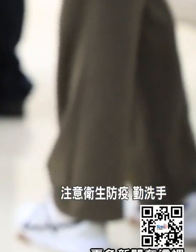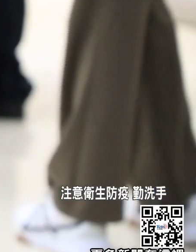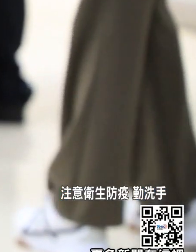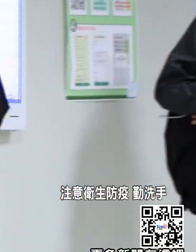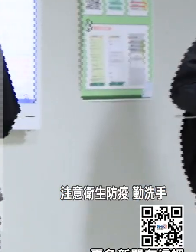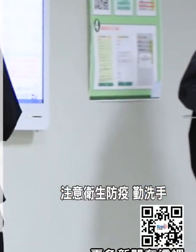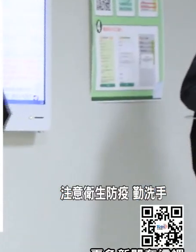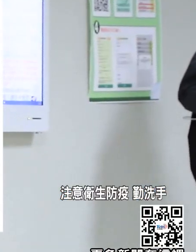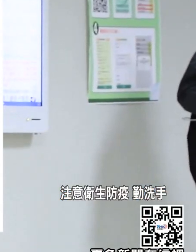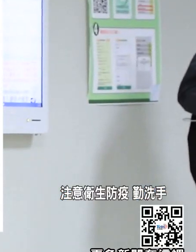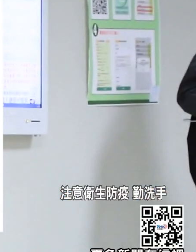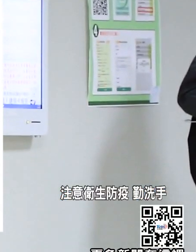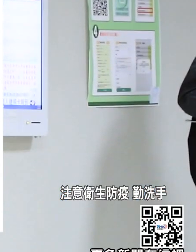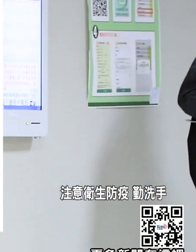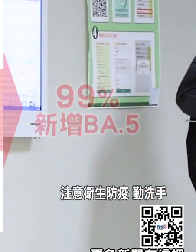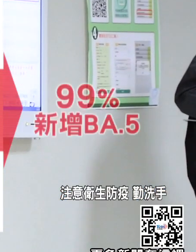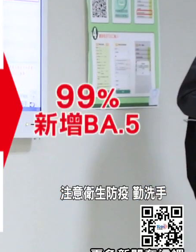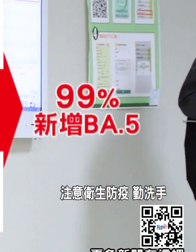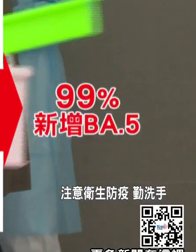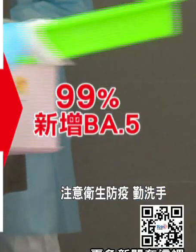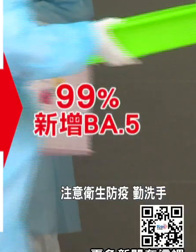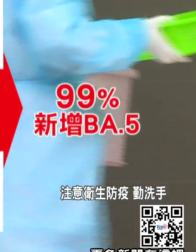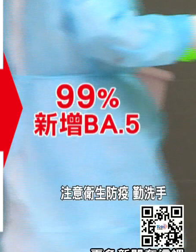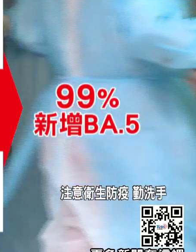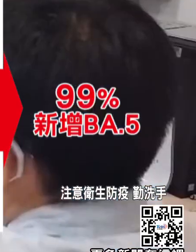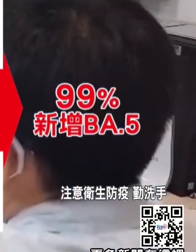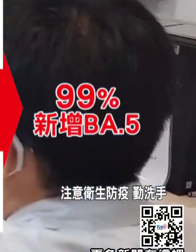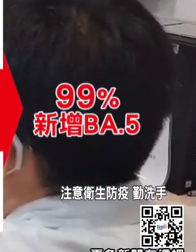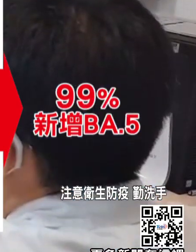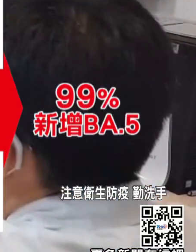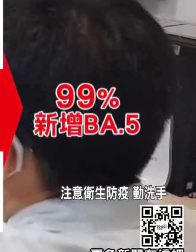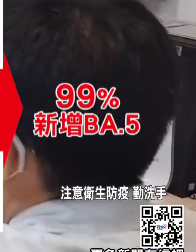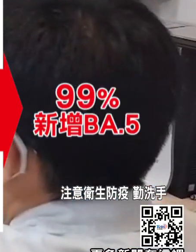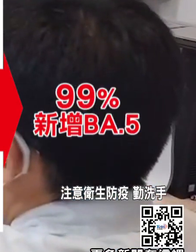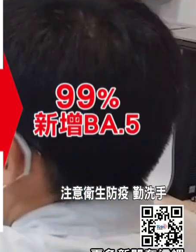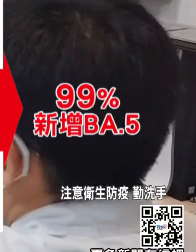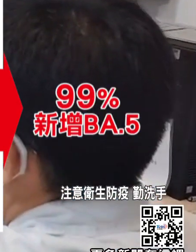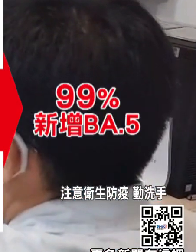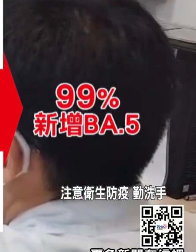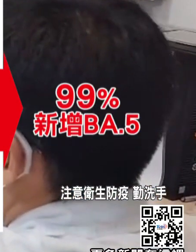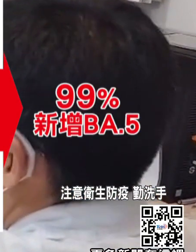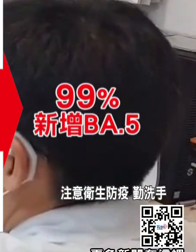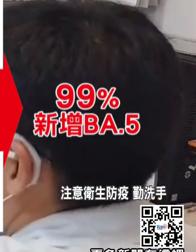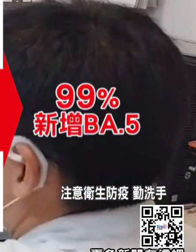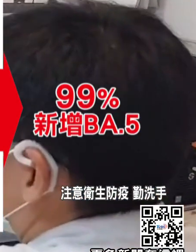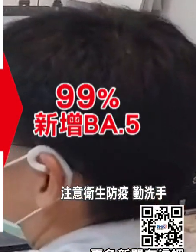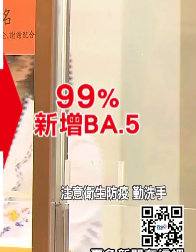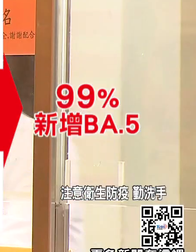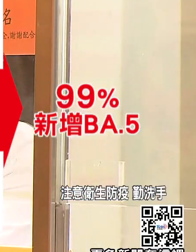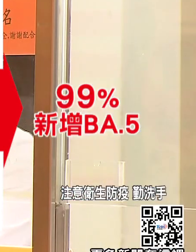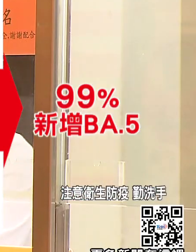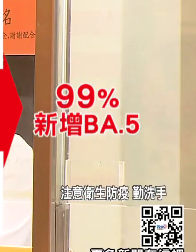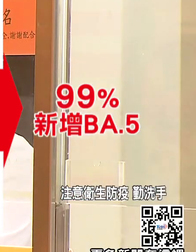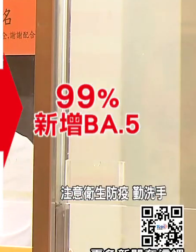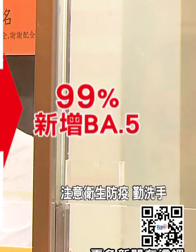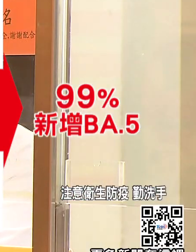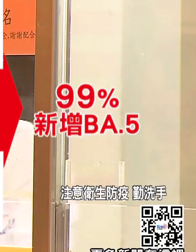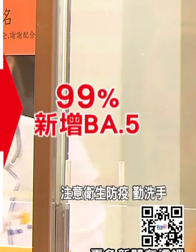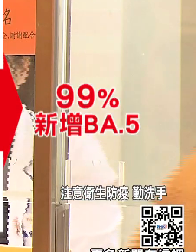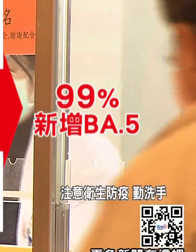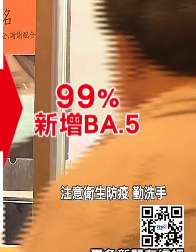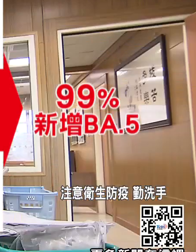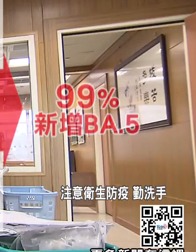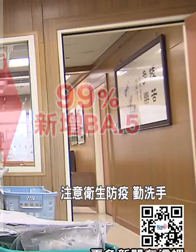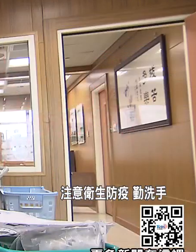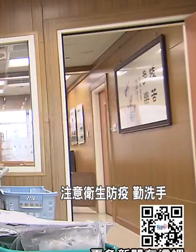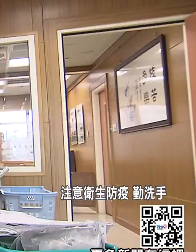威胁。上周基因定序本土99%都是 BA.5，剩下的一例是 BA.2，境外 BQ.1 跟 XBB